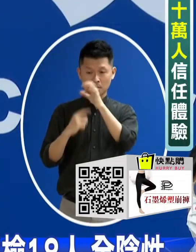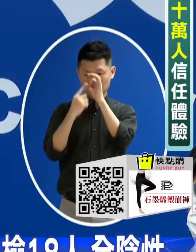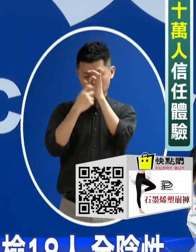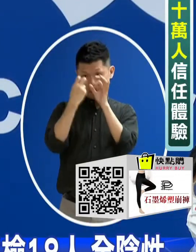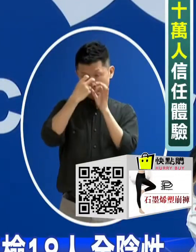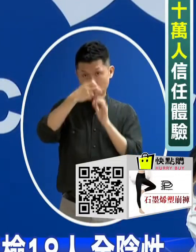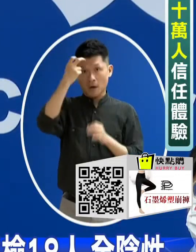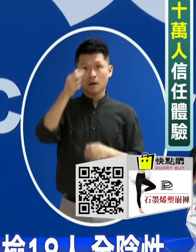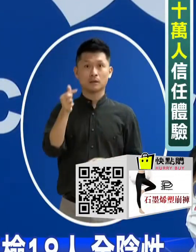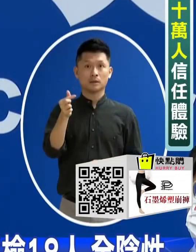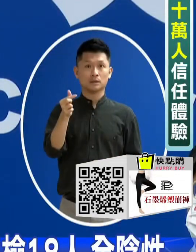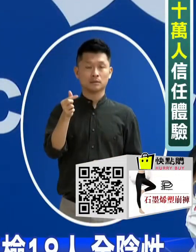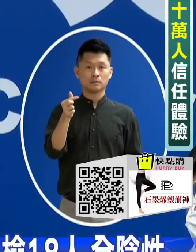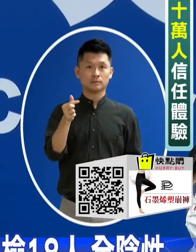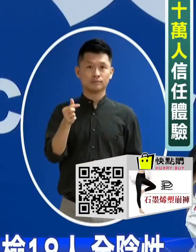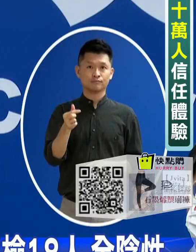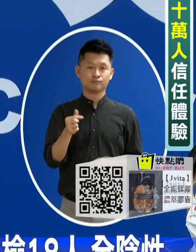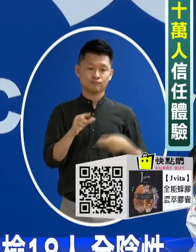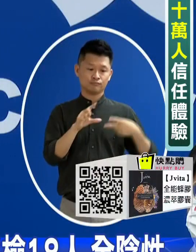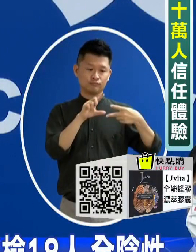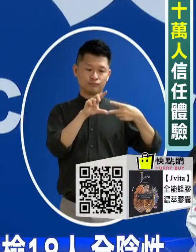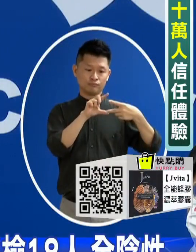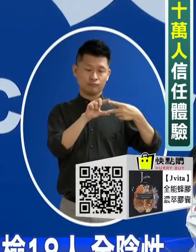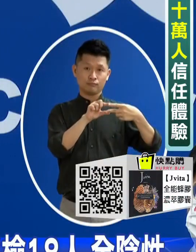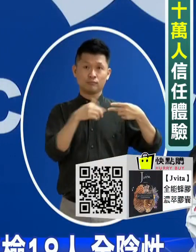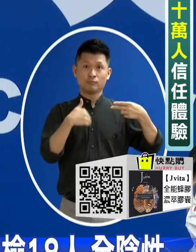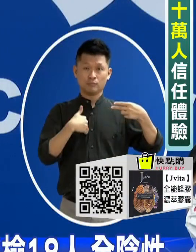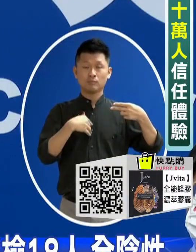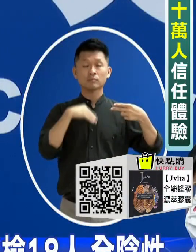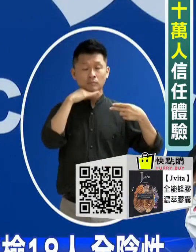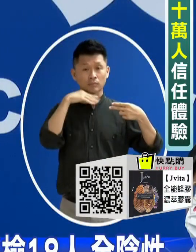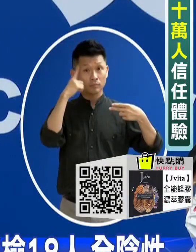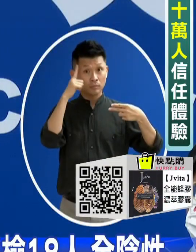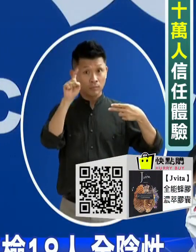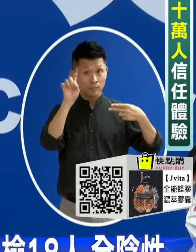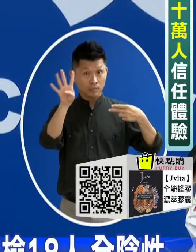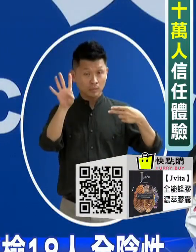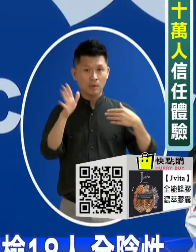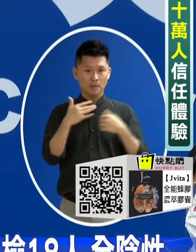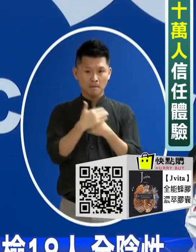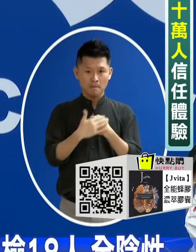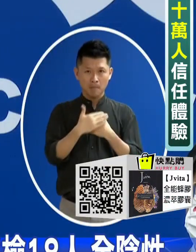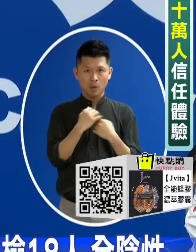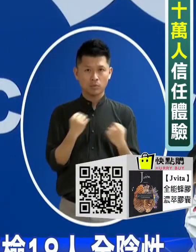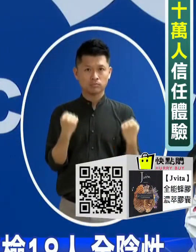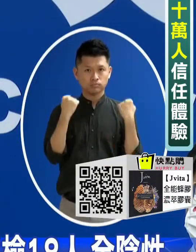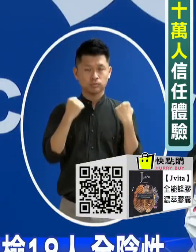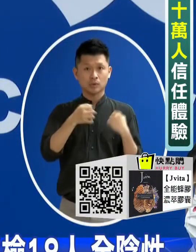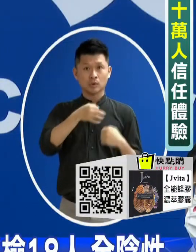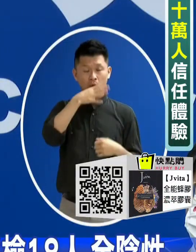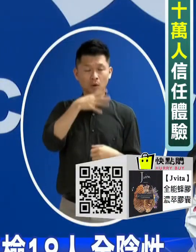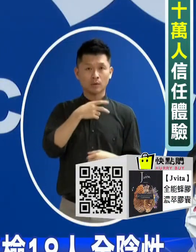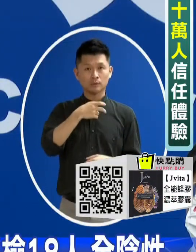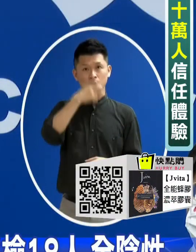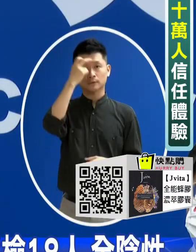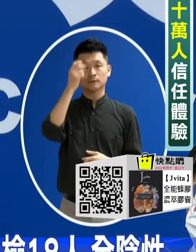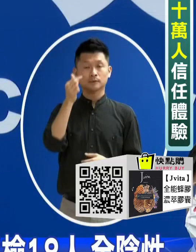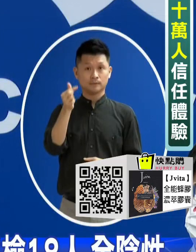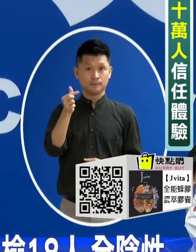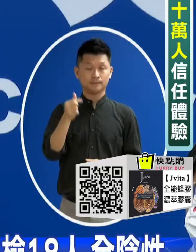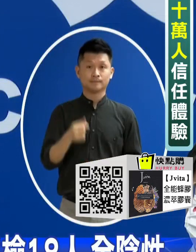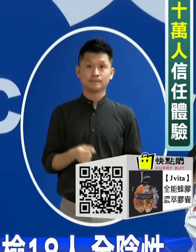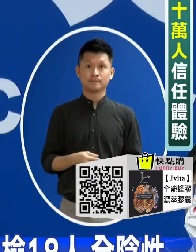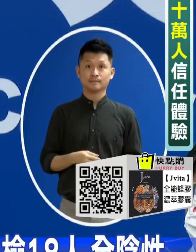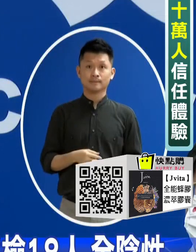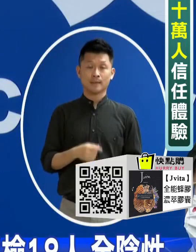所以他确实是已经符合这个接种两剂后过14天有这个完整保护力的这个定义哈。那目前他其实是